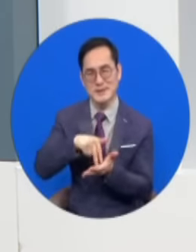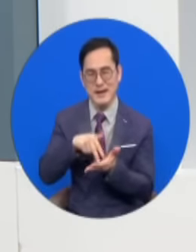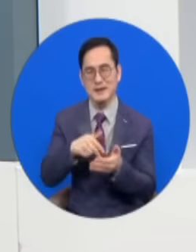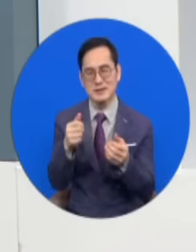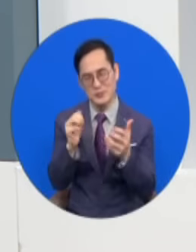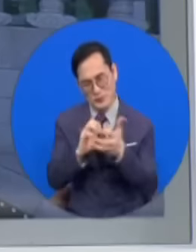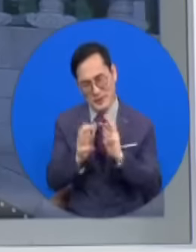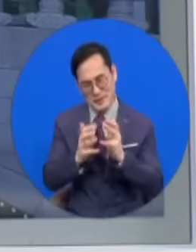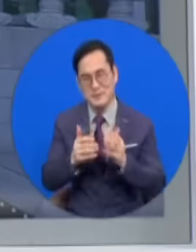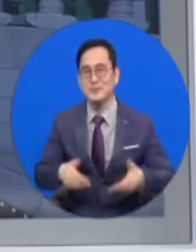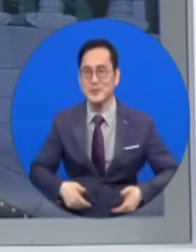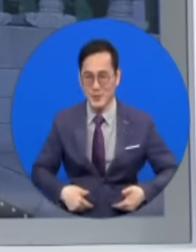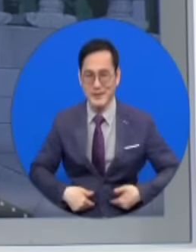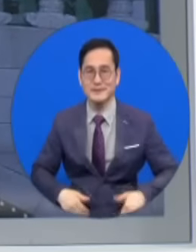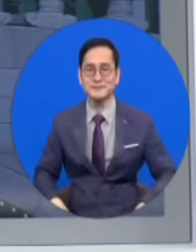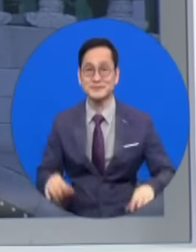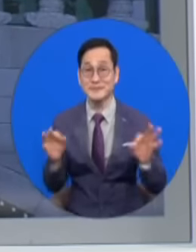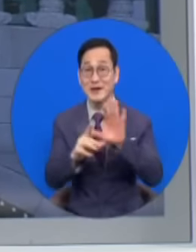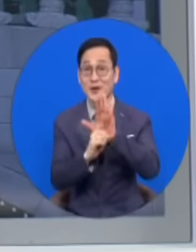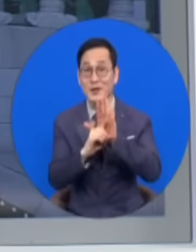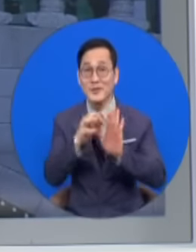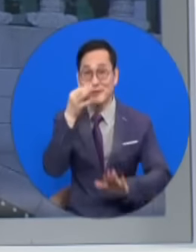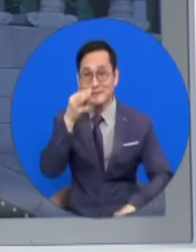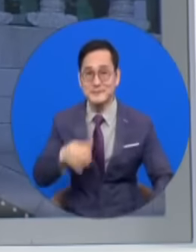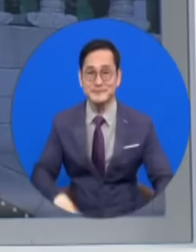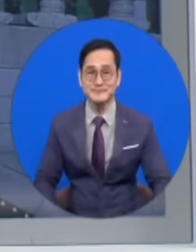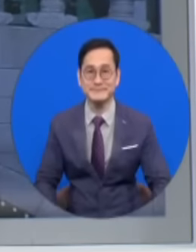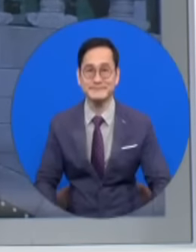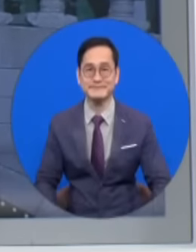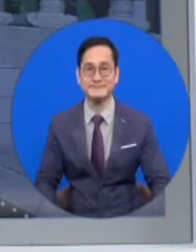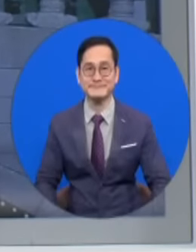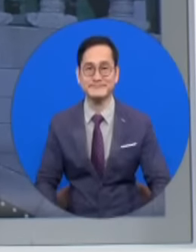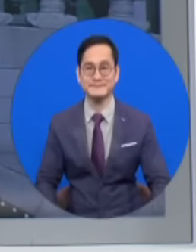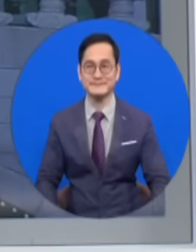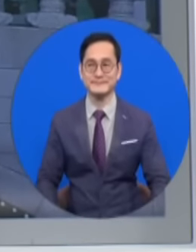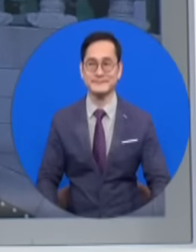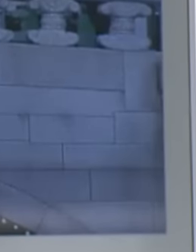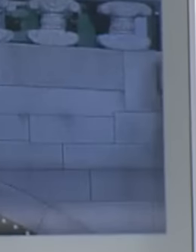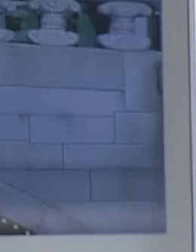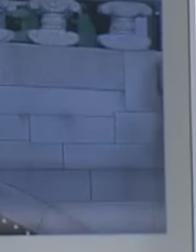네. 저희들은 60초 광고 보고 돌아오겠습니다. 잠시 후에 뵙죠.